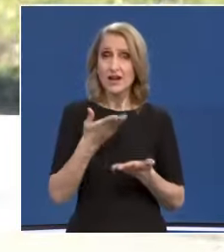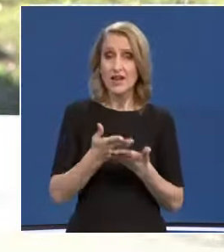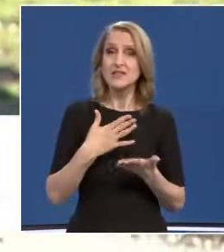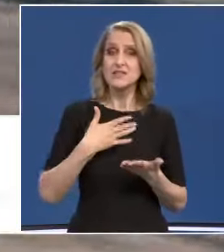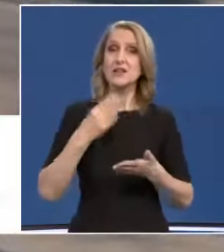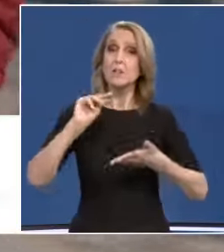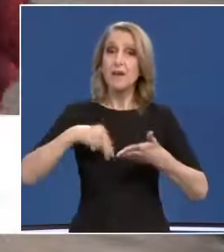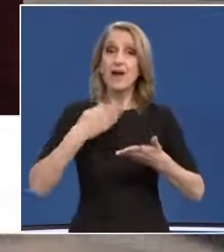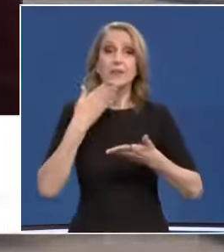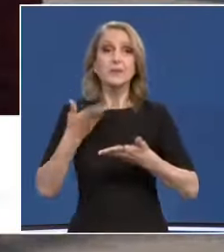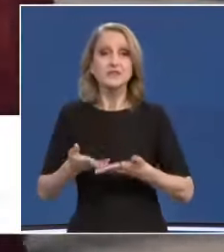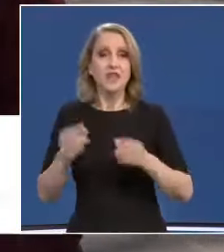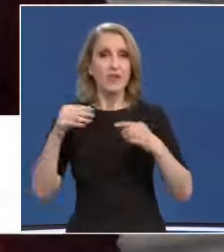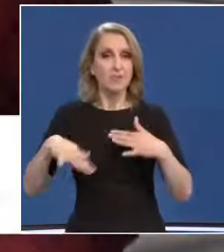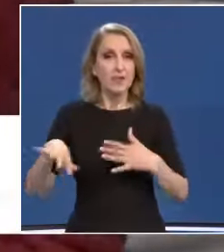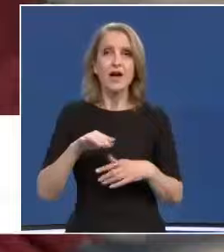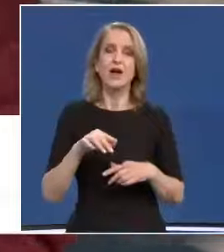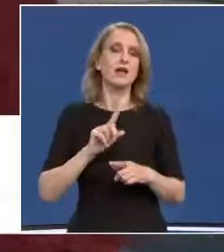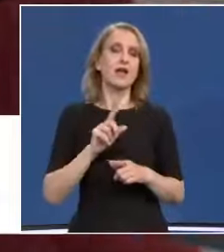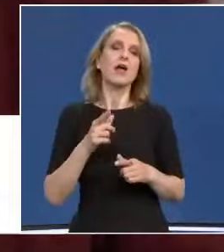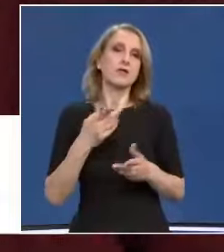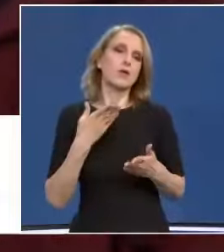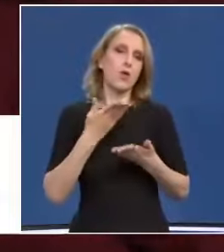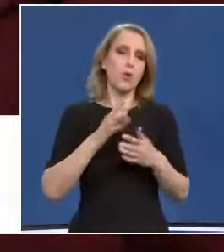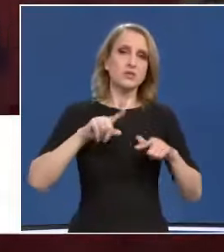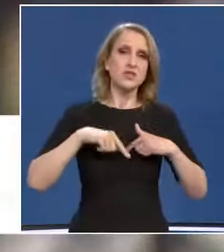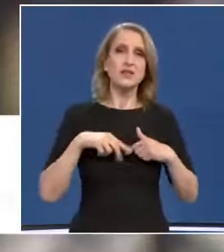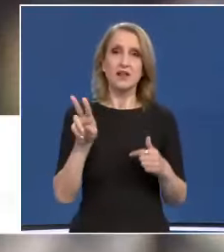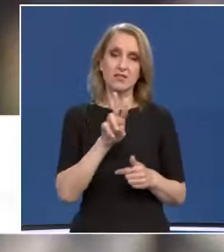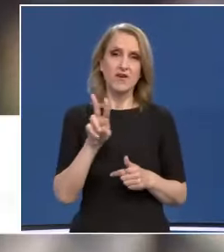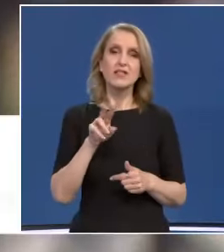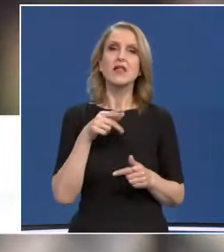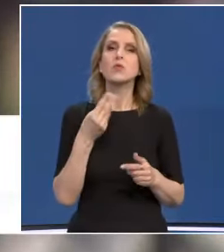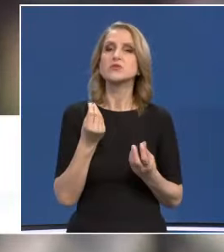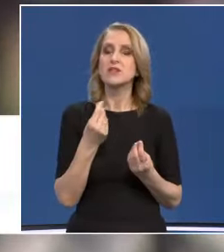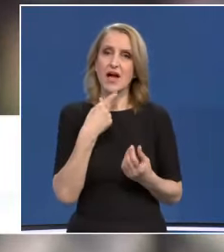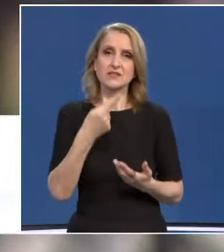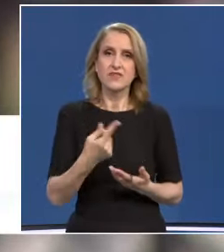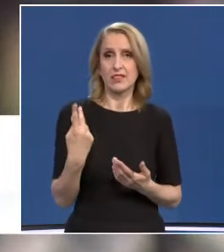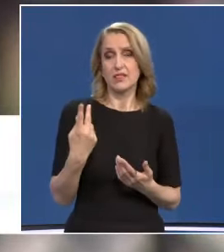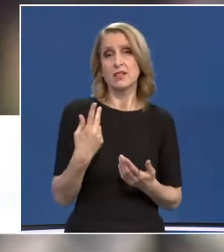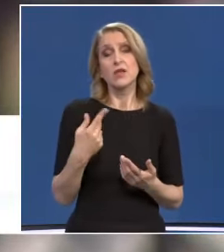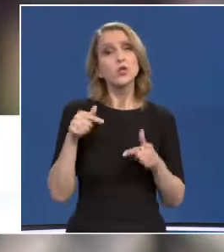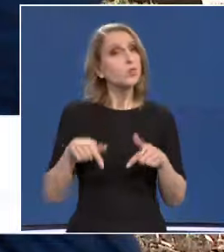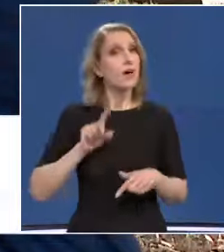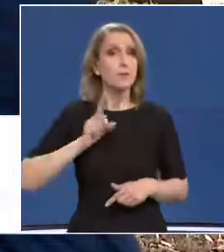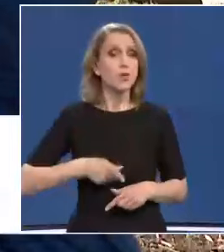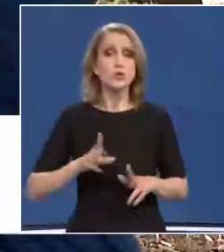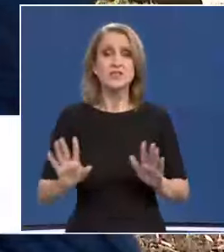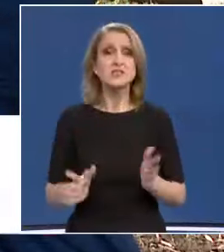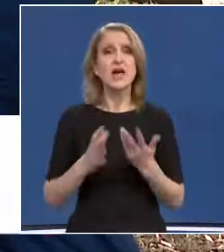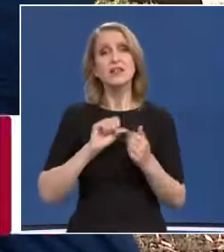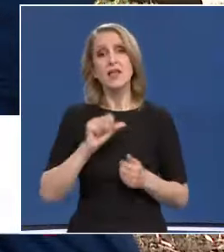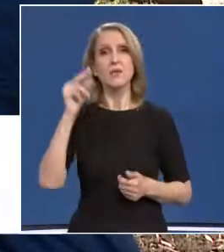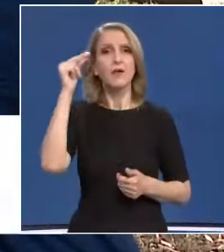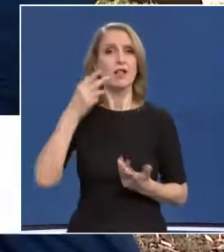признат у нас. Днес за Лилия и Дарина новината от Гърция означава едно. Знак, че това нещо е възможно и в България. По много